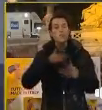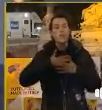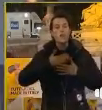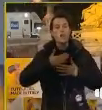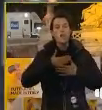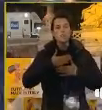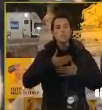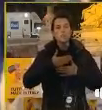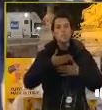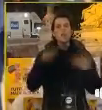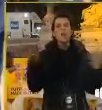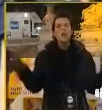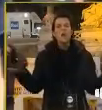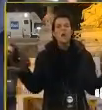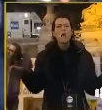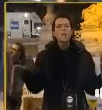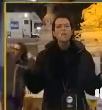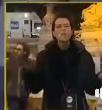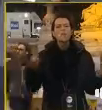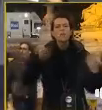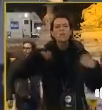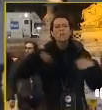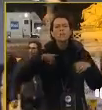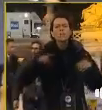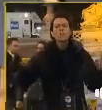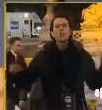Noi non abbiamo...